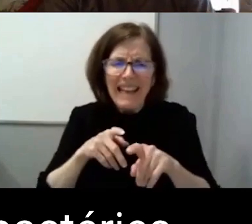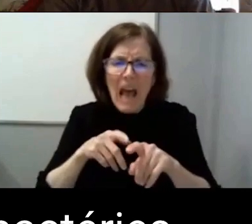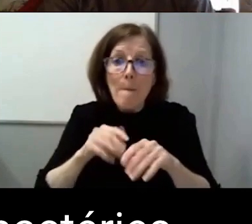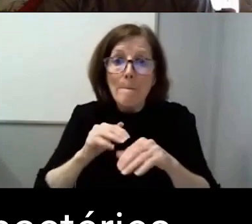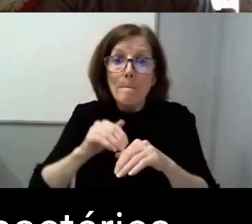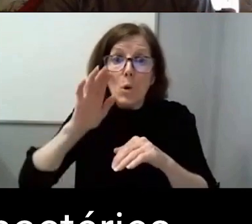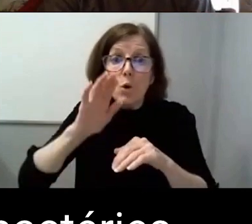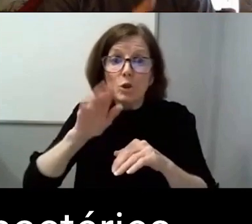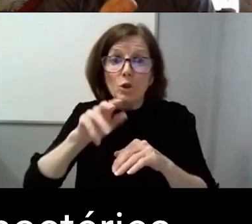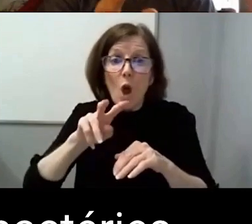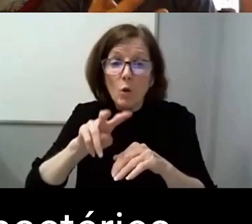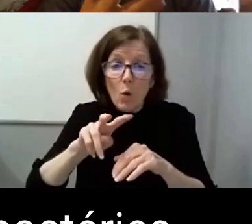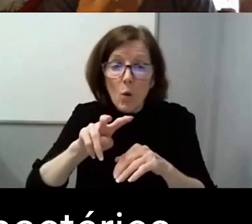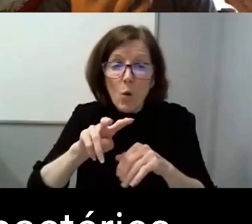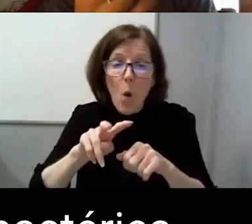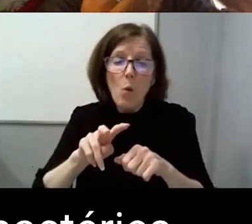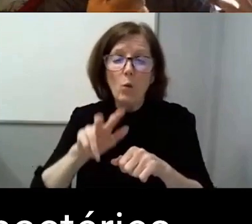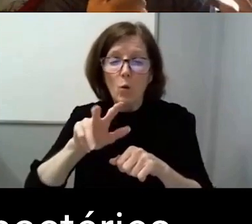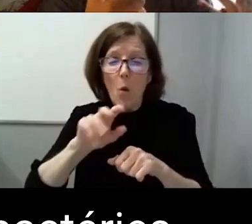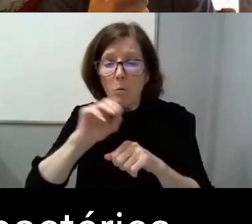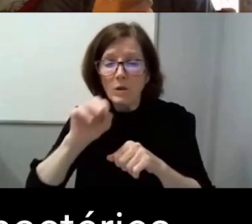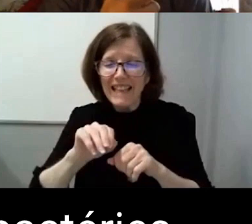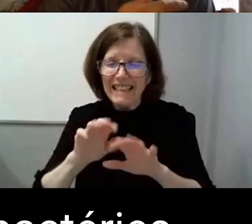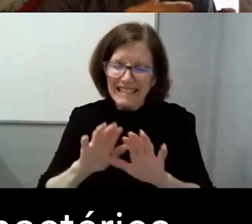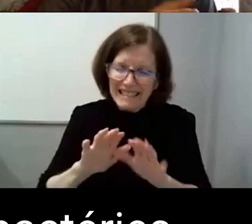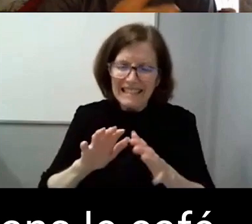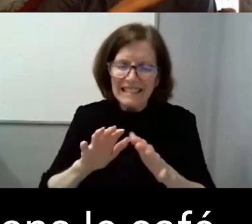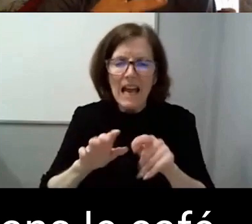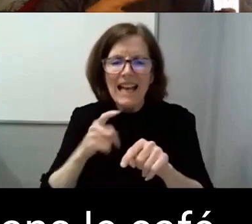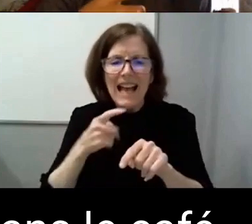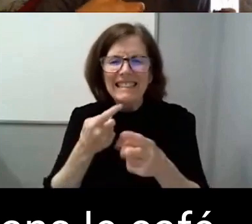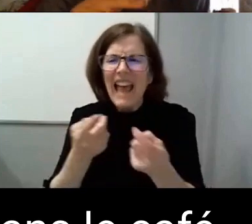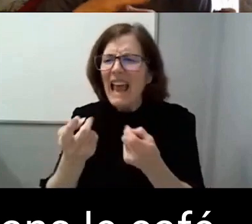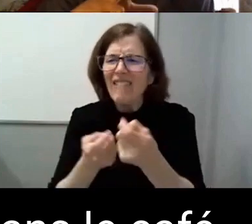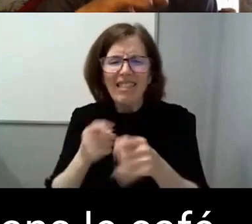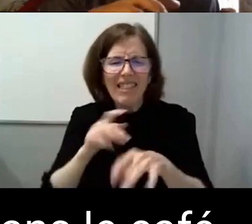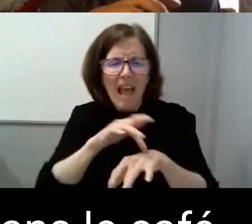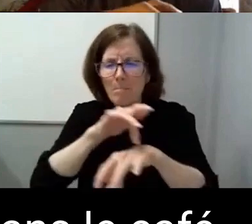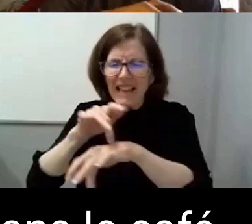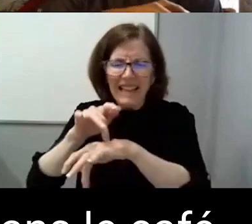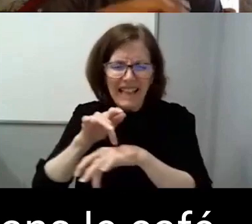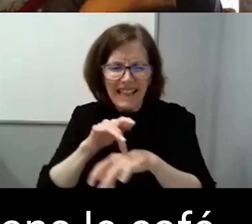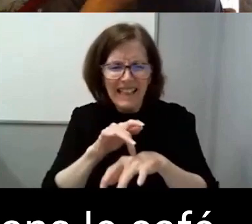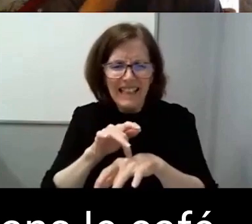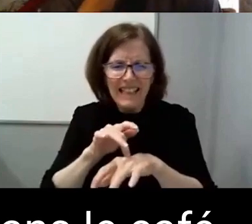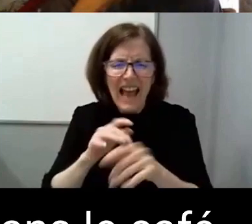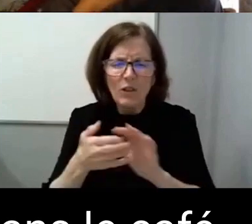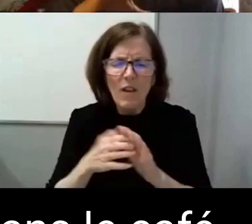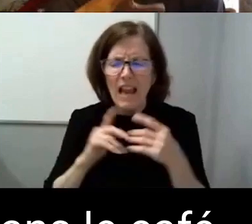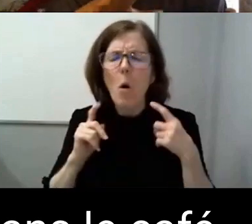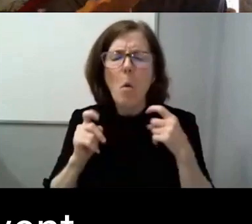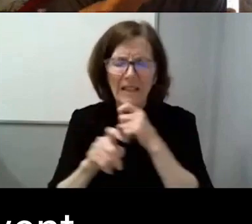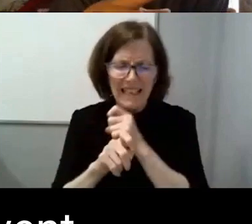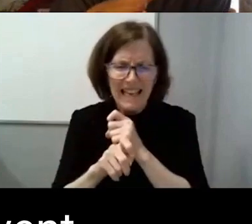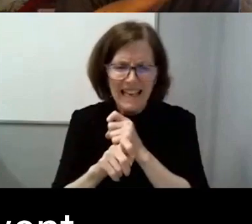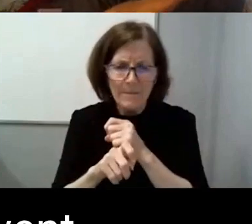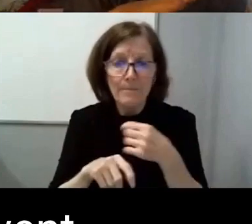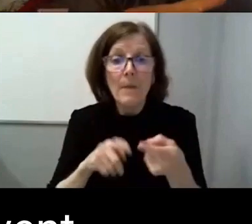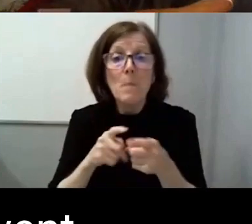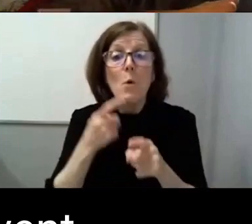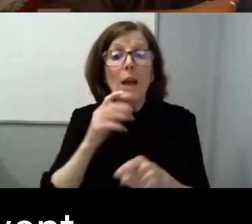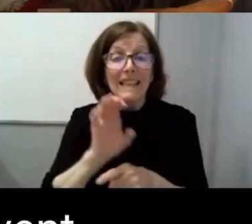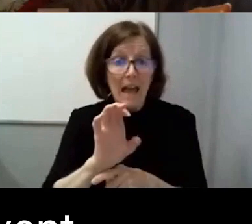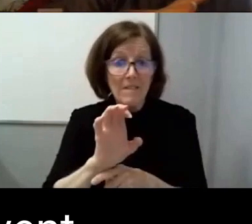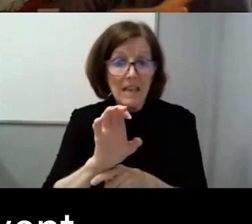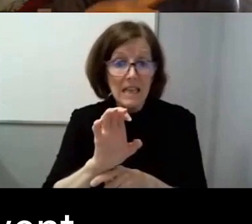problématique ça va inviter aussi les bactéries, puis ça va devenir un peu plus compliqué. Ça, le café, il va avoir